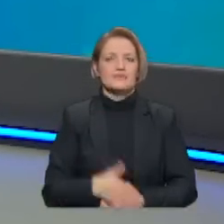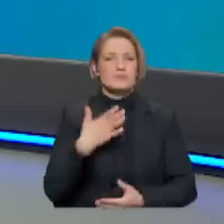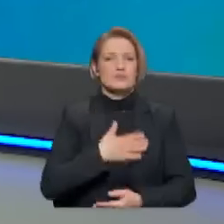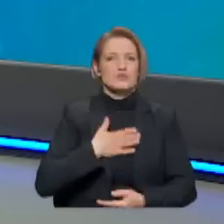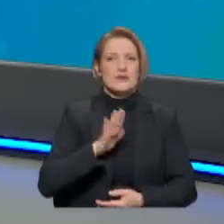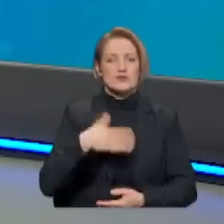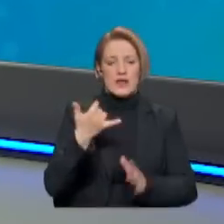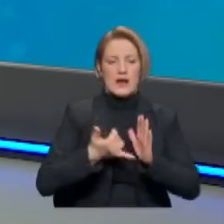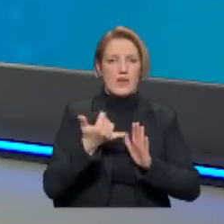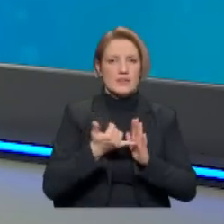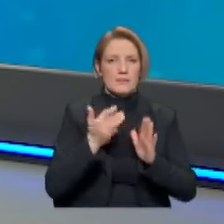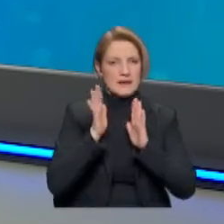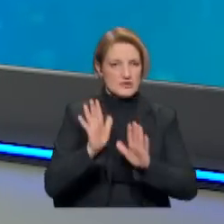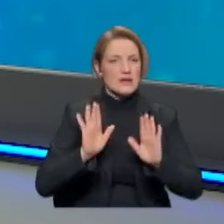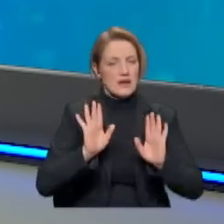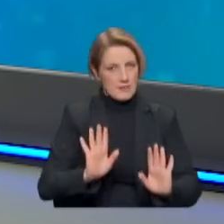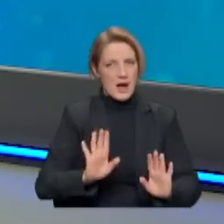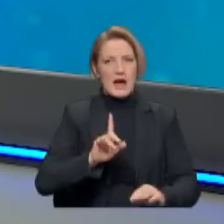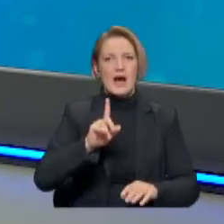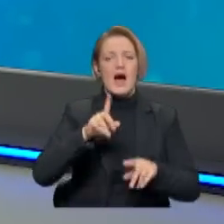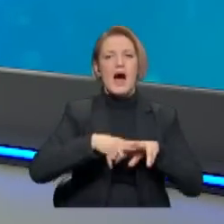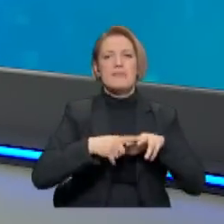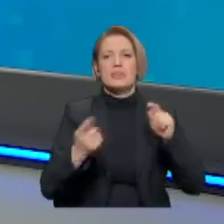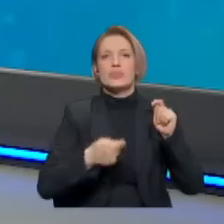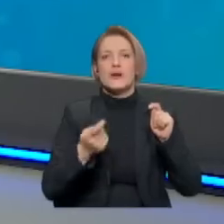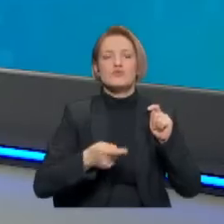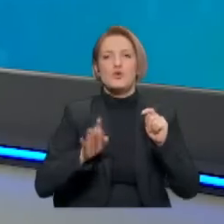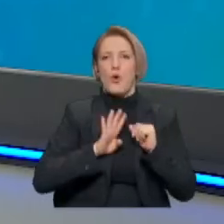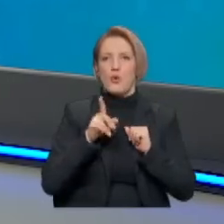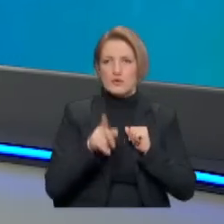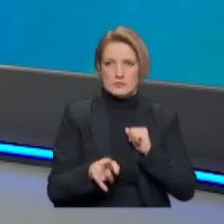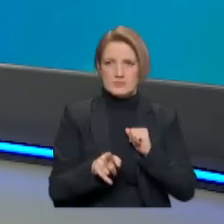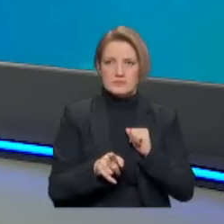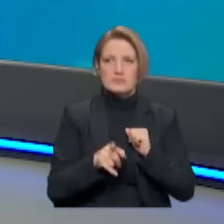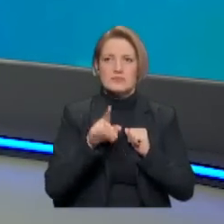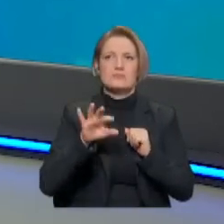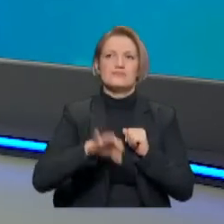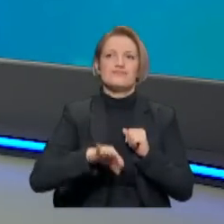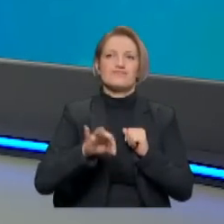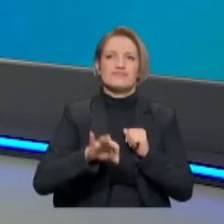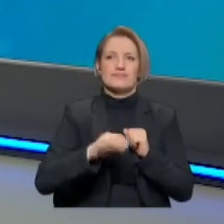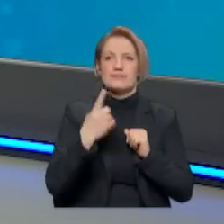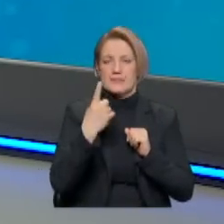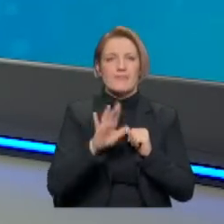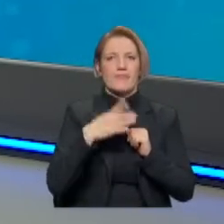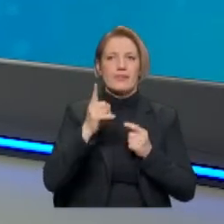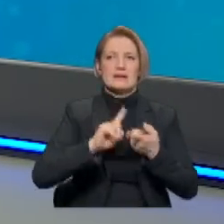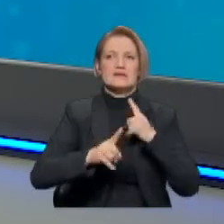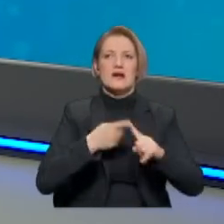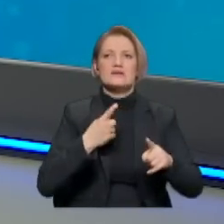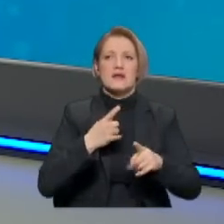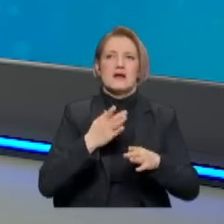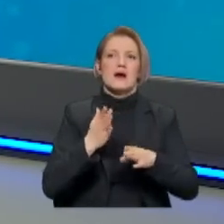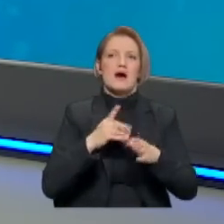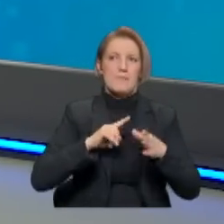Bursa'dan sonra Gaziantep'e gideceğiz. Yalnız Ahmet Davutoğlu bugün Saraçhane'de olacak. İsimlerden, liderlerden bir diğeri, siyasi amaçla